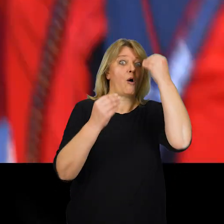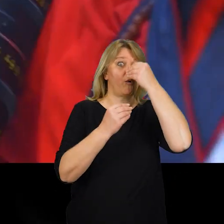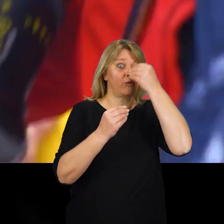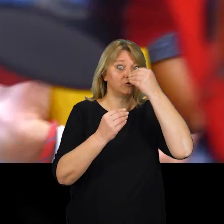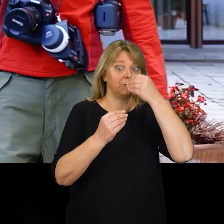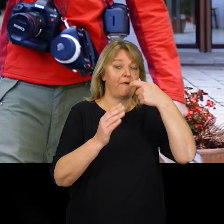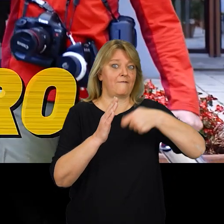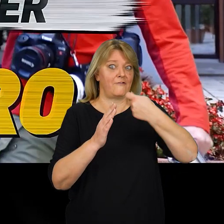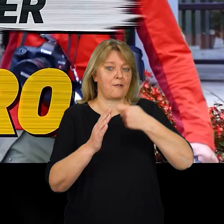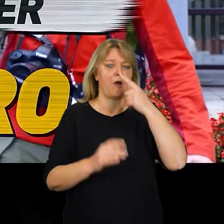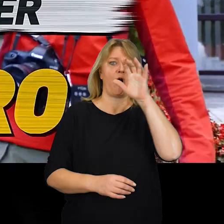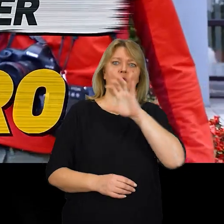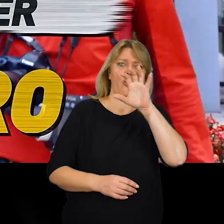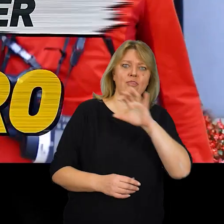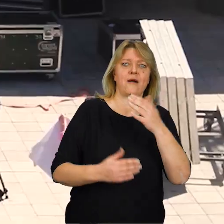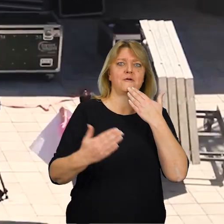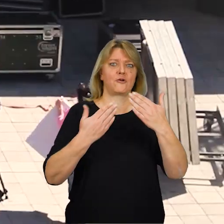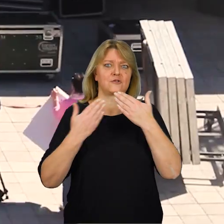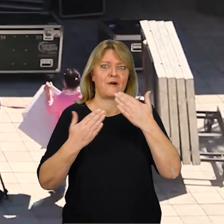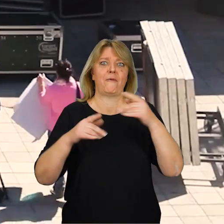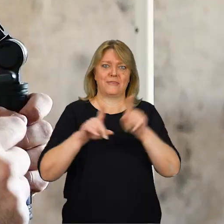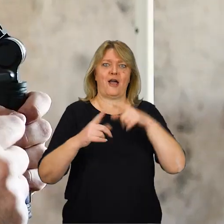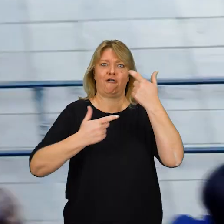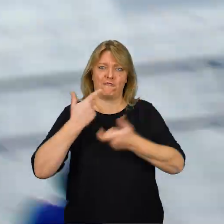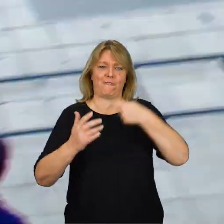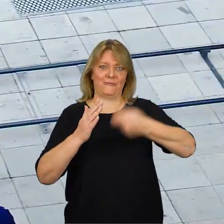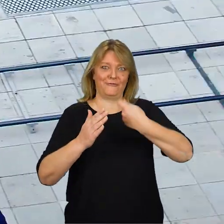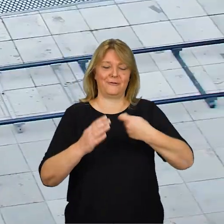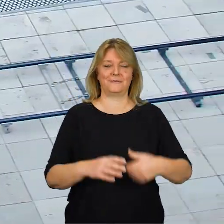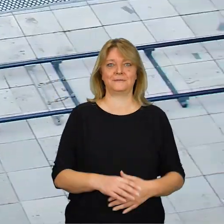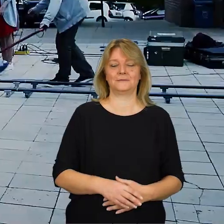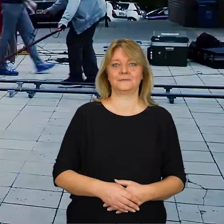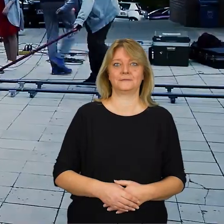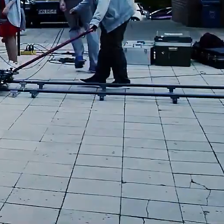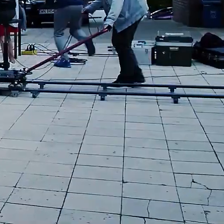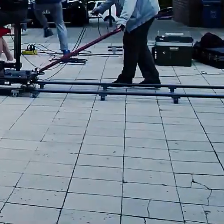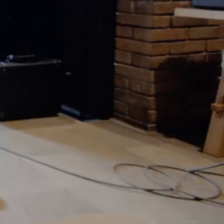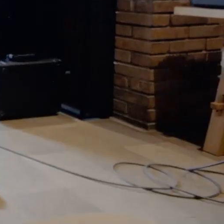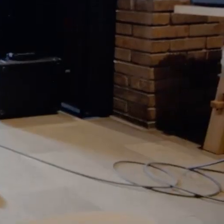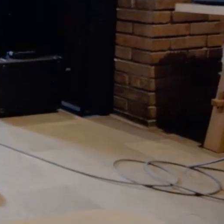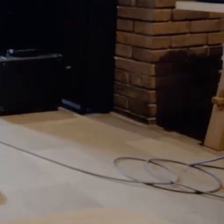Uczymy się robić filmy, oglądamy filmy, rozmawiamy o filmach i robimy film.